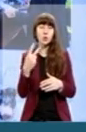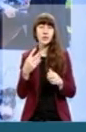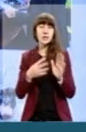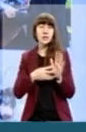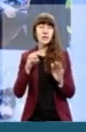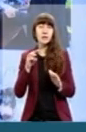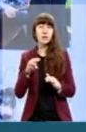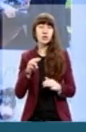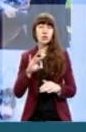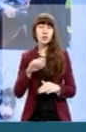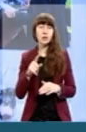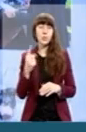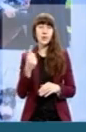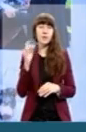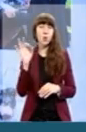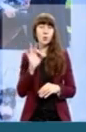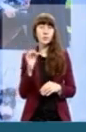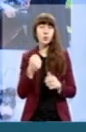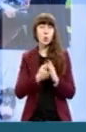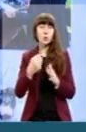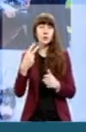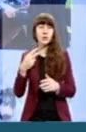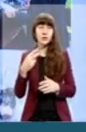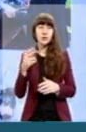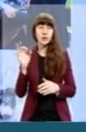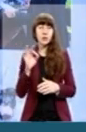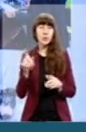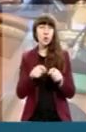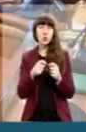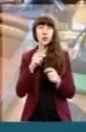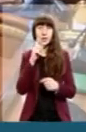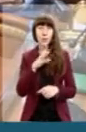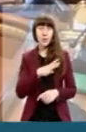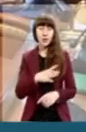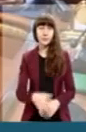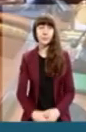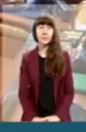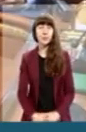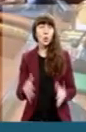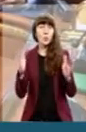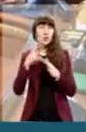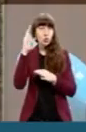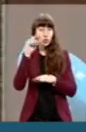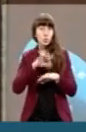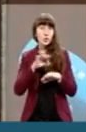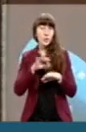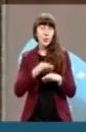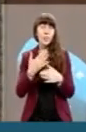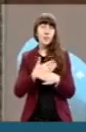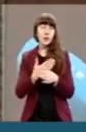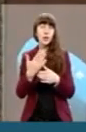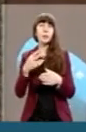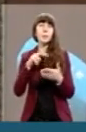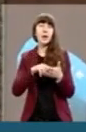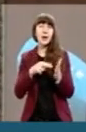2 129 000 тенге. С 1 октября по 20 октября нарушений не было выявлено. Снизить количество заболевших помогает проект